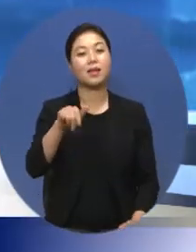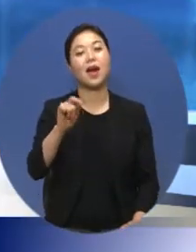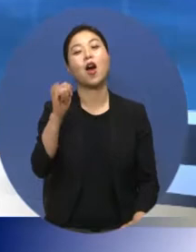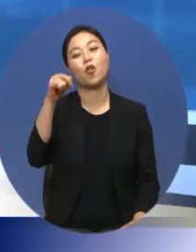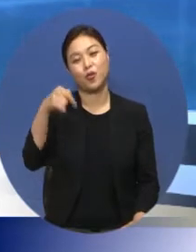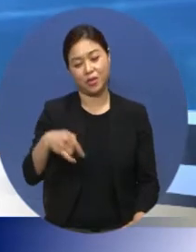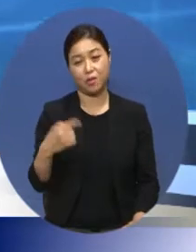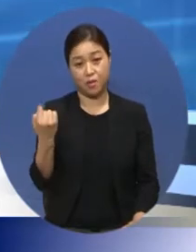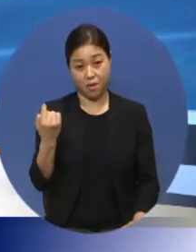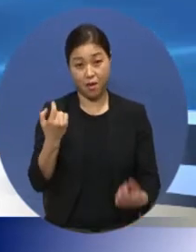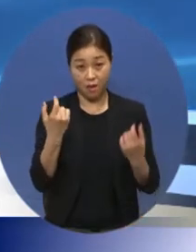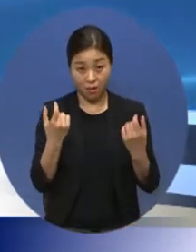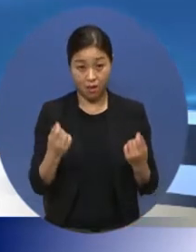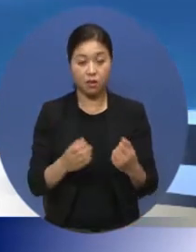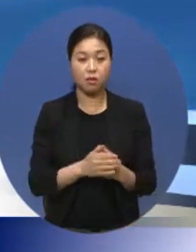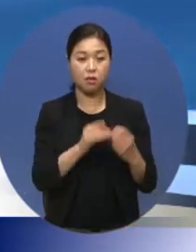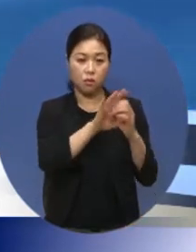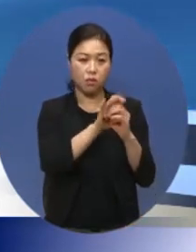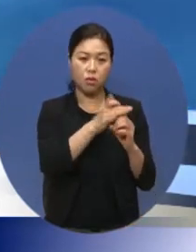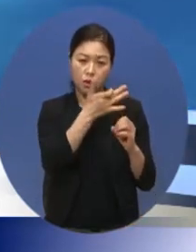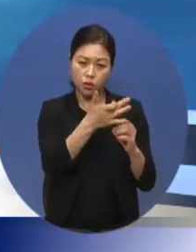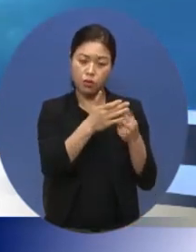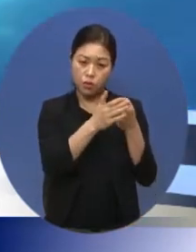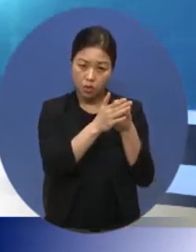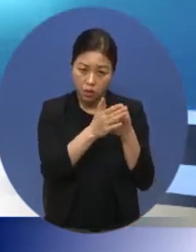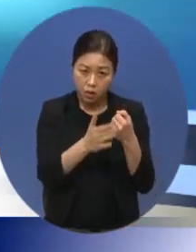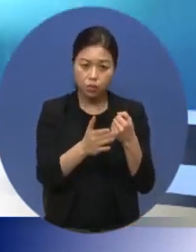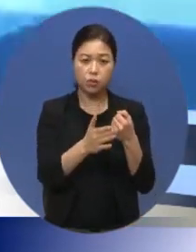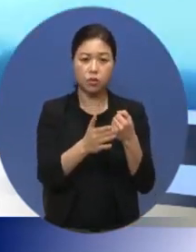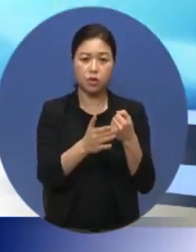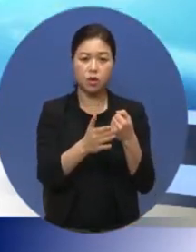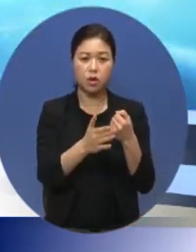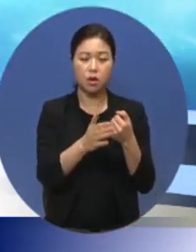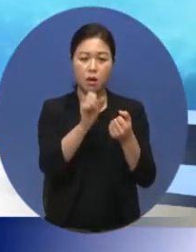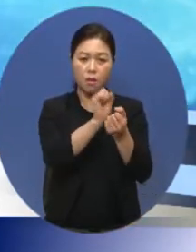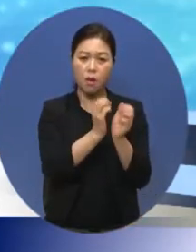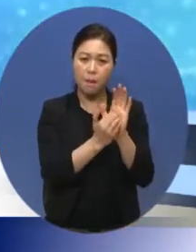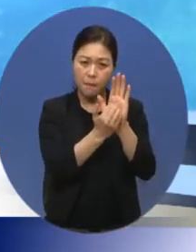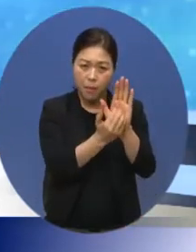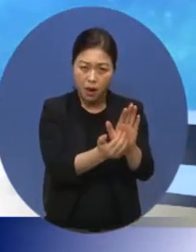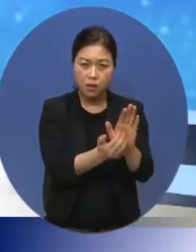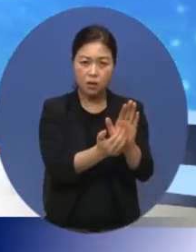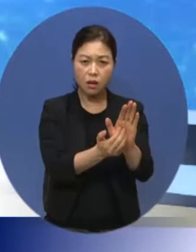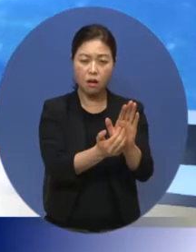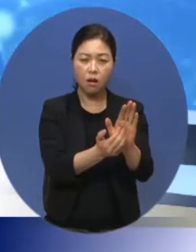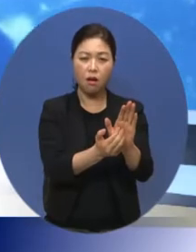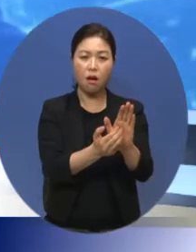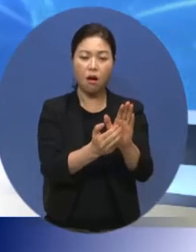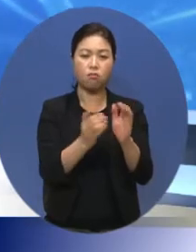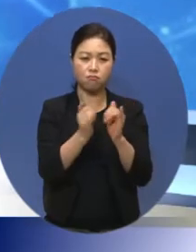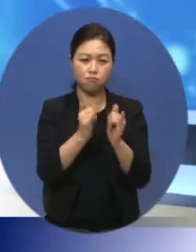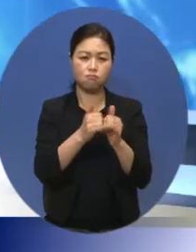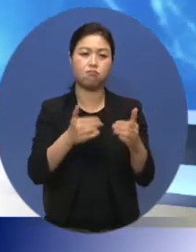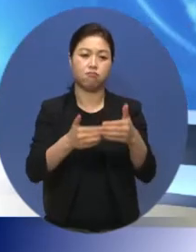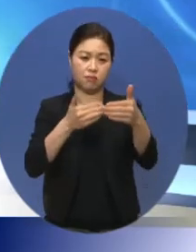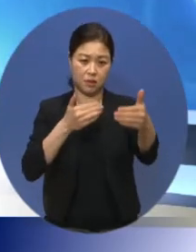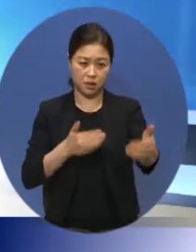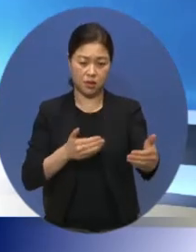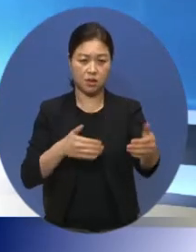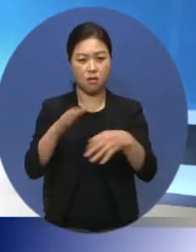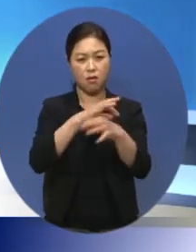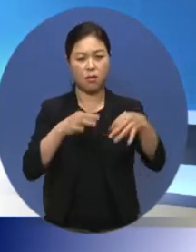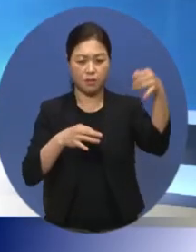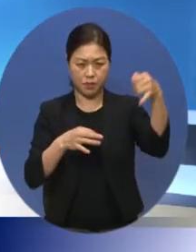하지만 코로나19로 인한 추석 특별 방역 거리두기 조치와 경기 침체로 이전과 같은 추석 분위기를